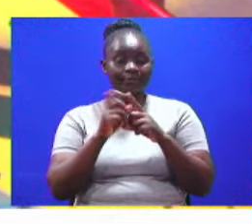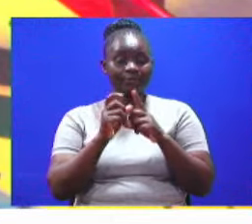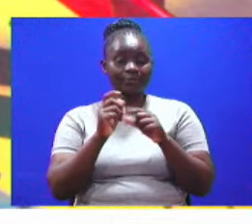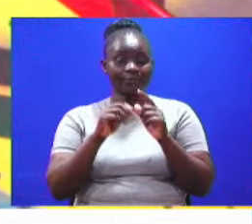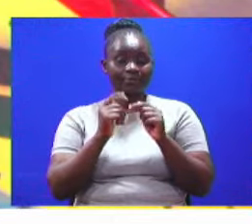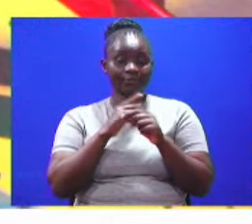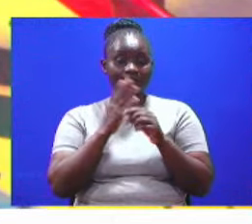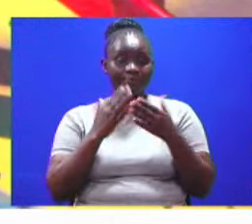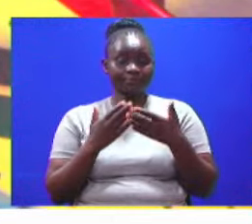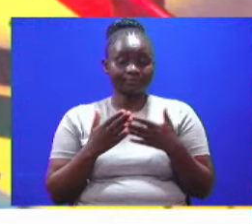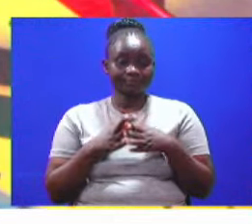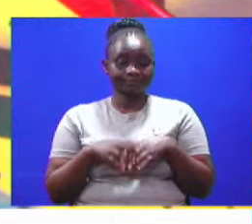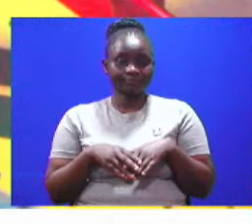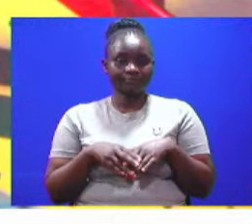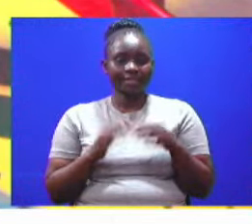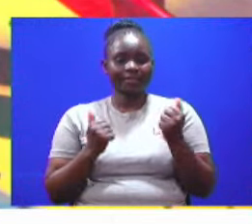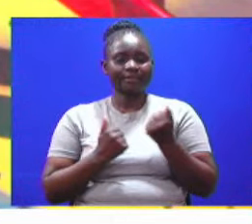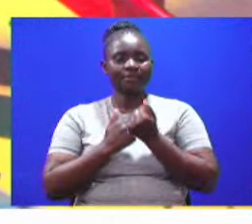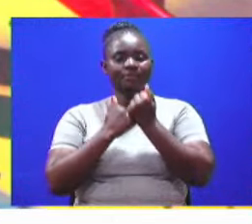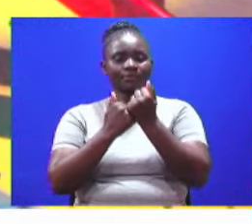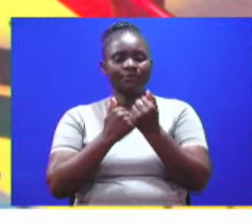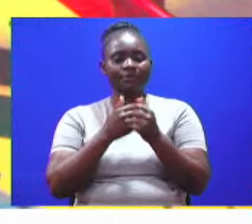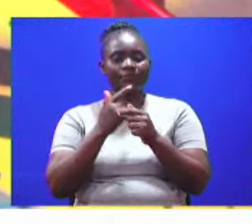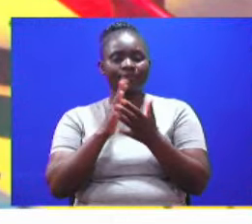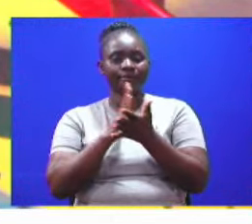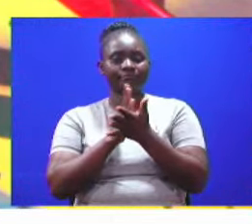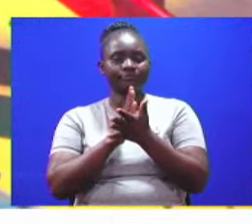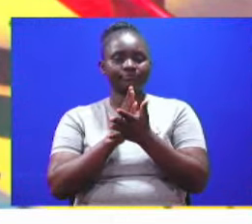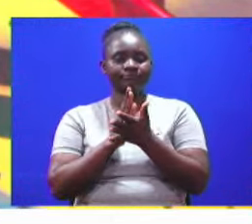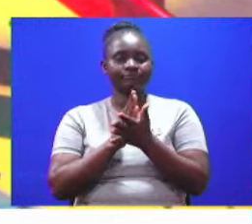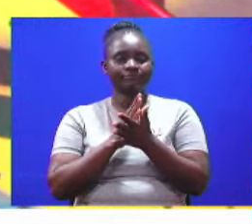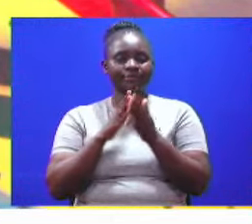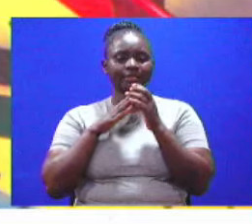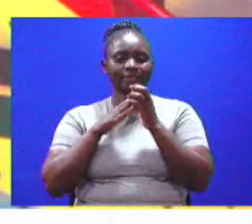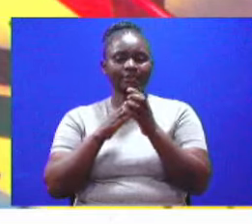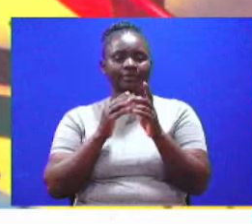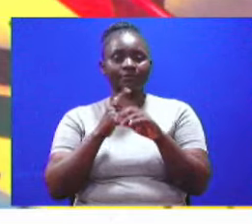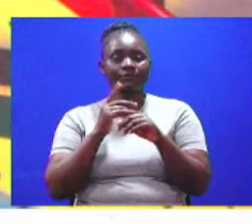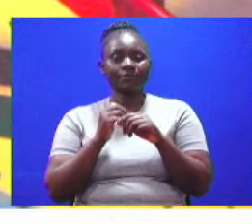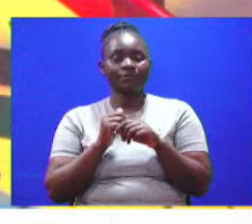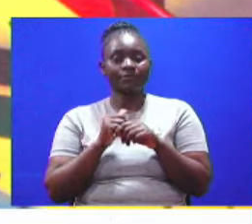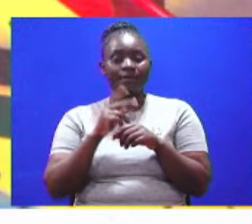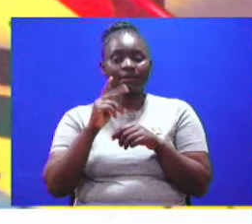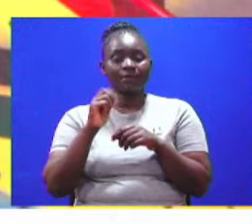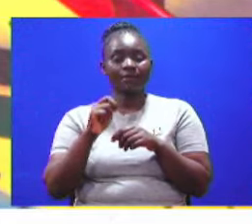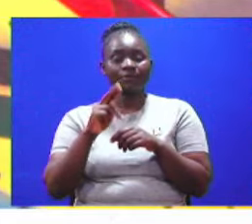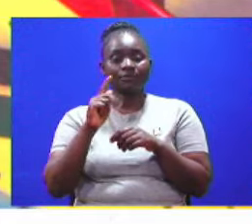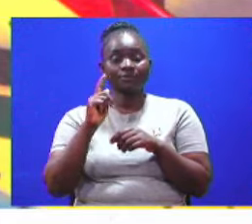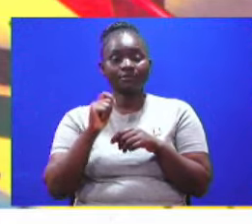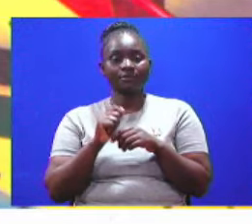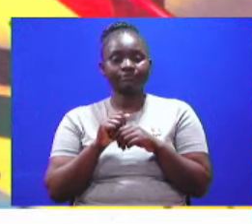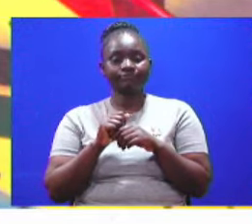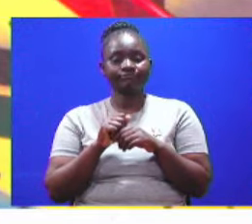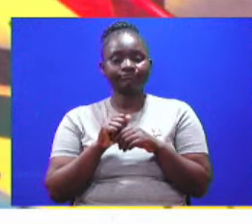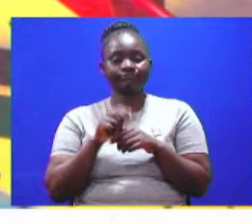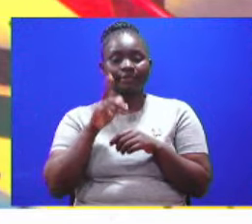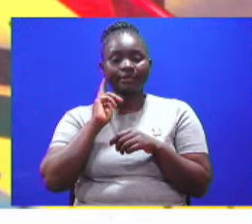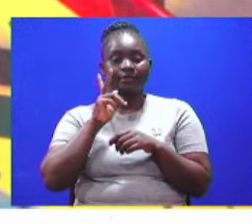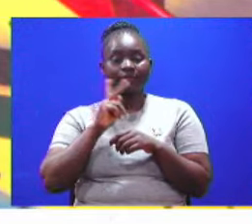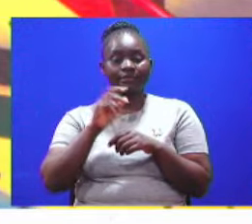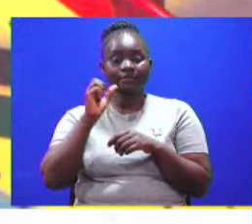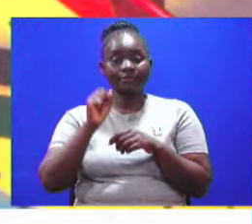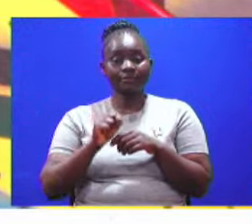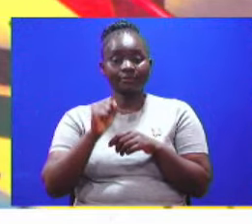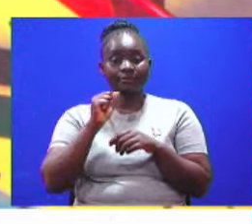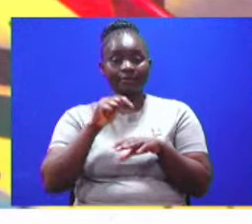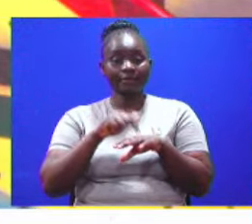nyara koba gego sirua amo negati ya barai bekio mbekio kia nati meyoro sagia orurua Kisii South chinga